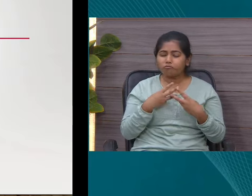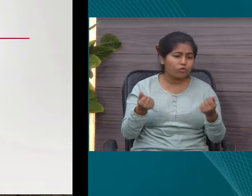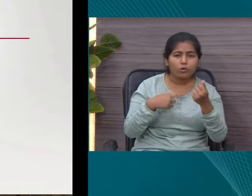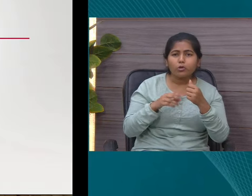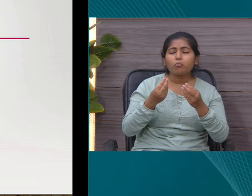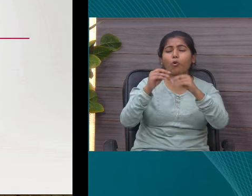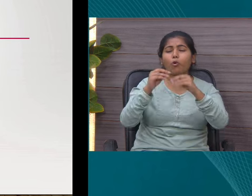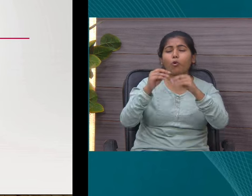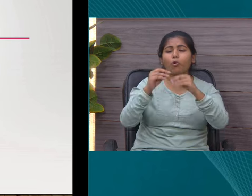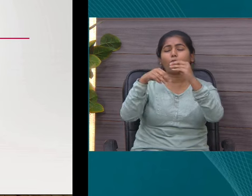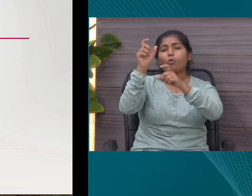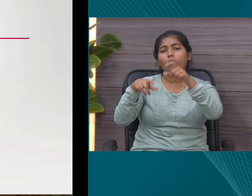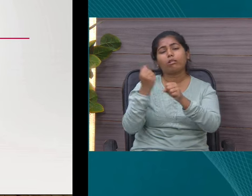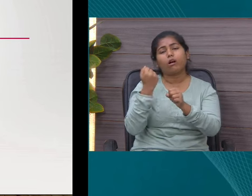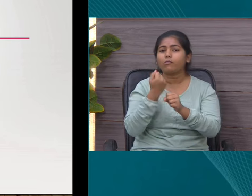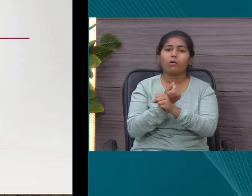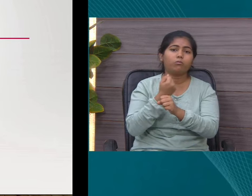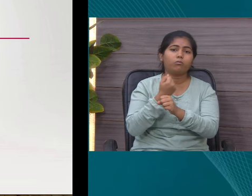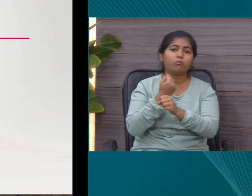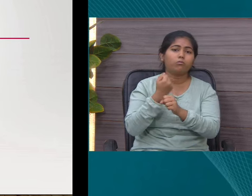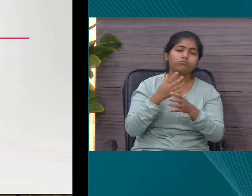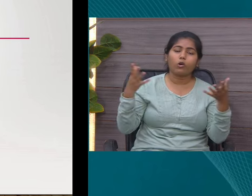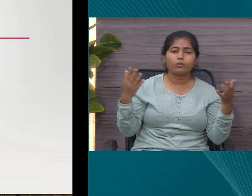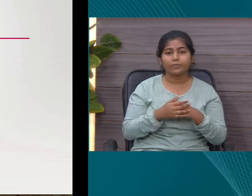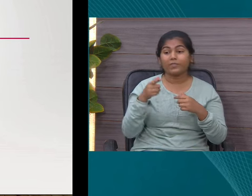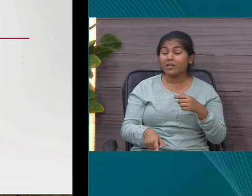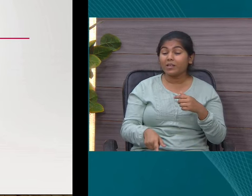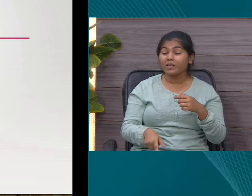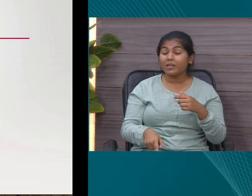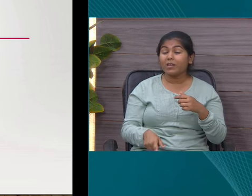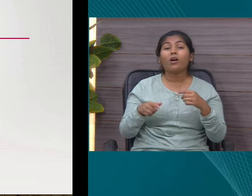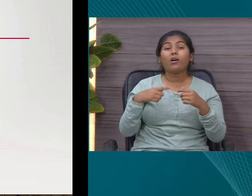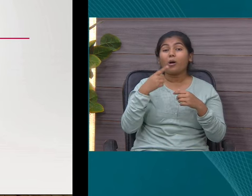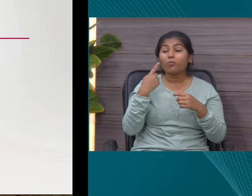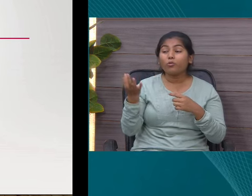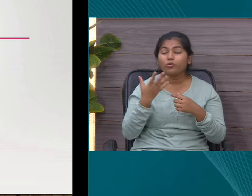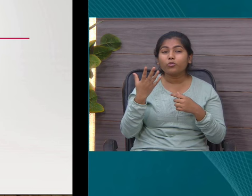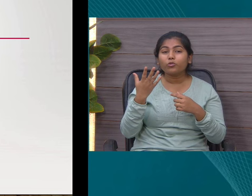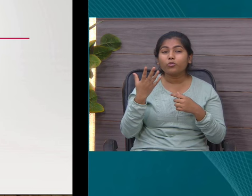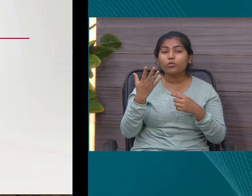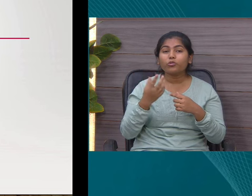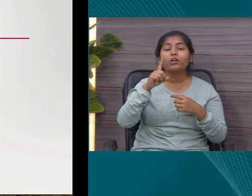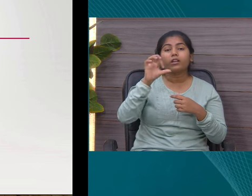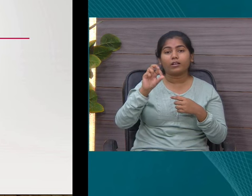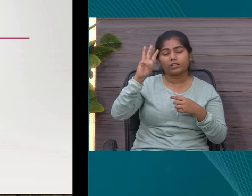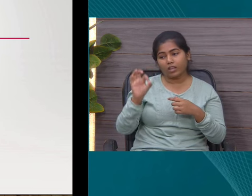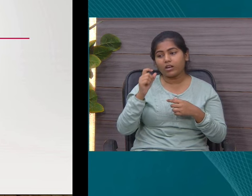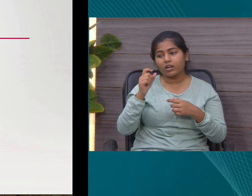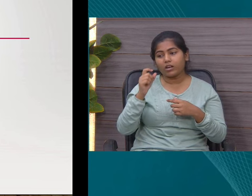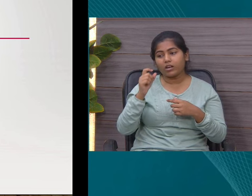और लोगों ने काम किया। फाइनली पिक्चर में आते हैं हमारे मोजले साहब, हेनरी मोजले इन